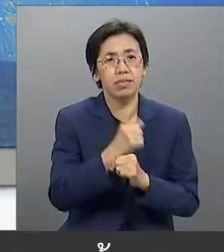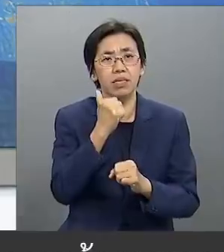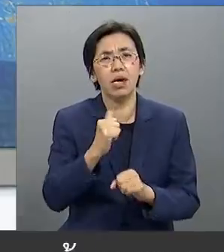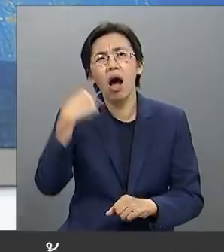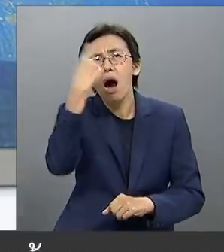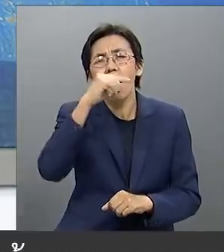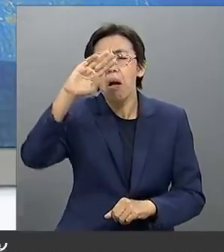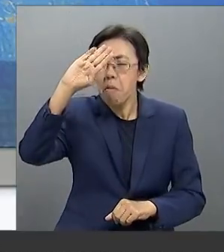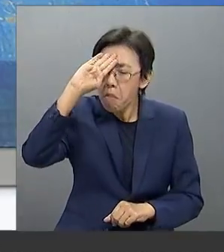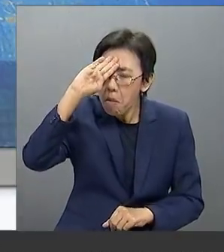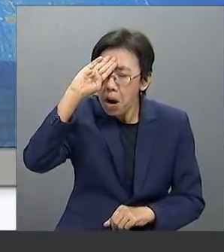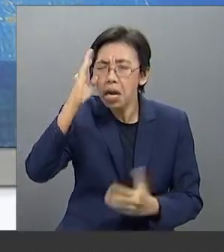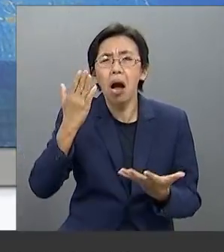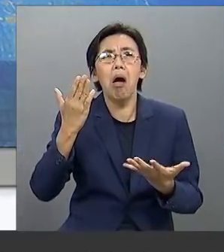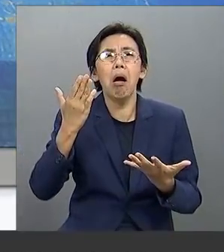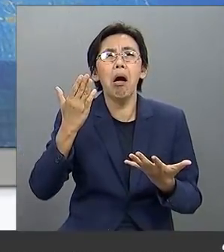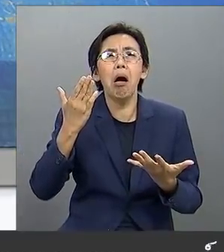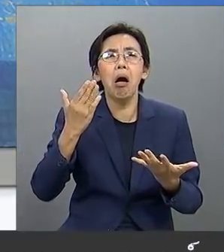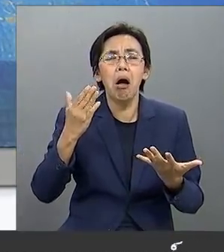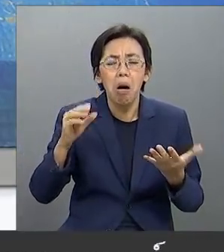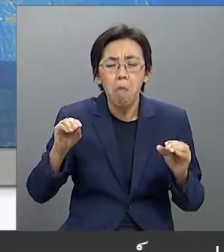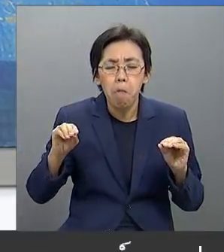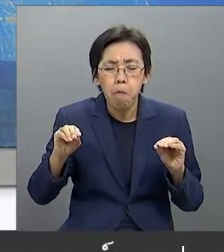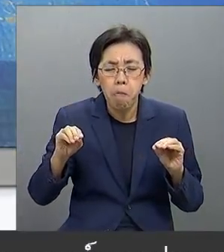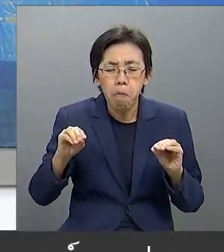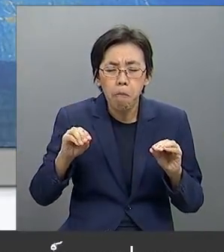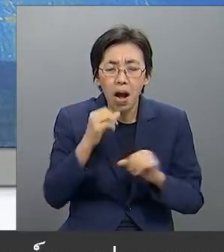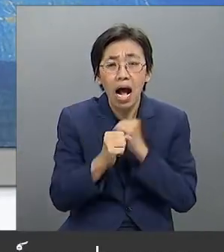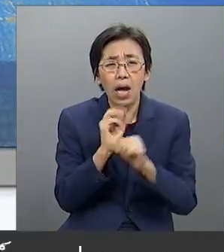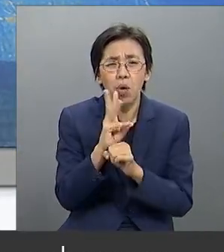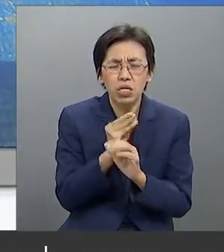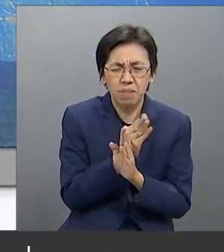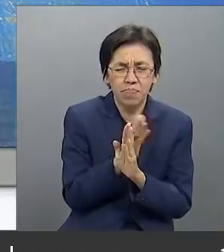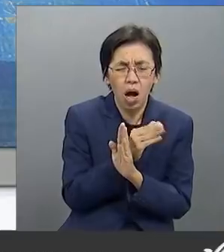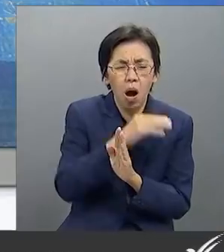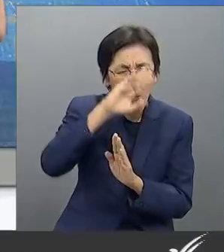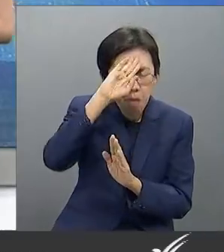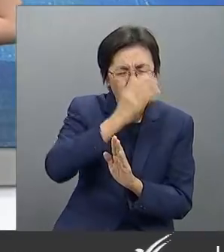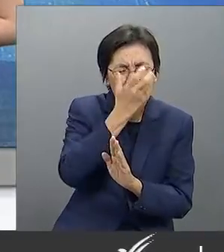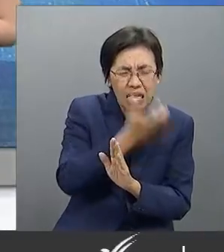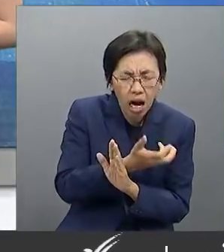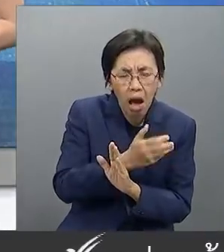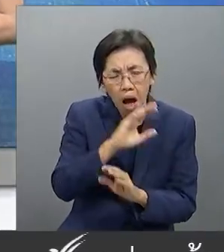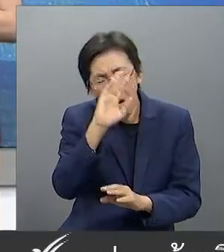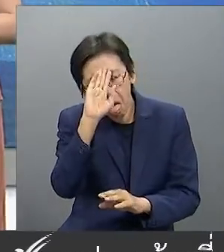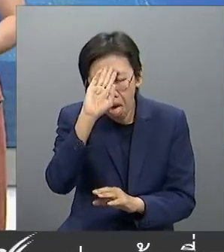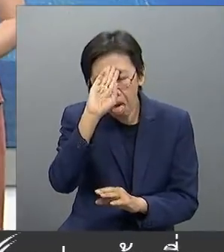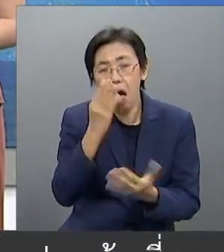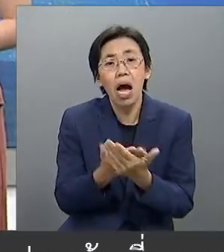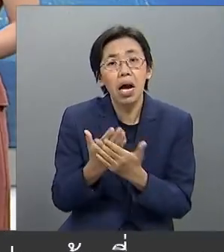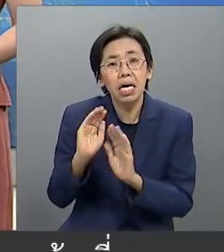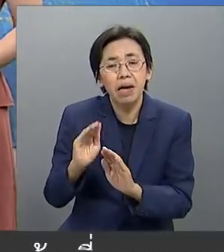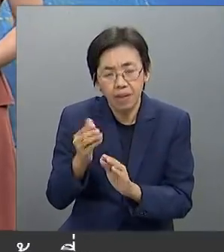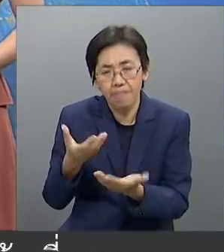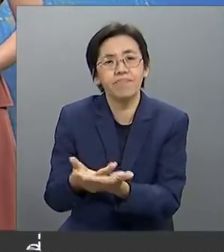ใกล้จะถึงแก่ชีวิตก่อนที่จะครบ60ปีบริบูรณ์แล้วต้องออกจากงานเนี่ยมาขอรับเงินสะสมบางส่วนหรือ